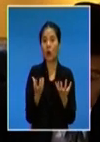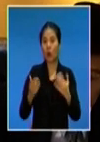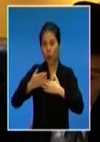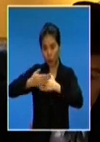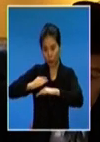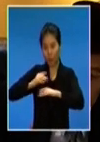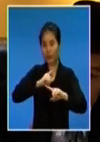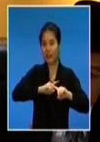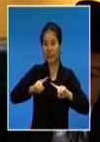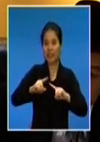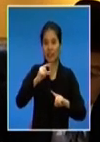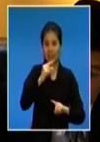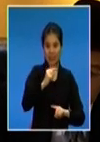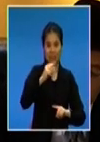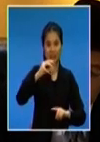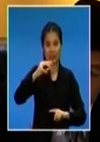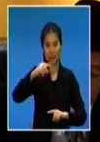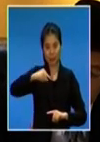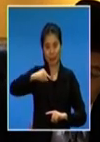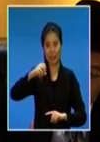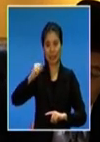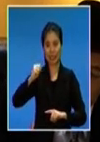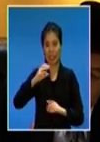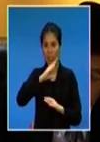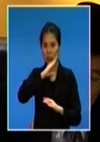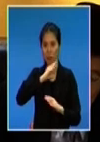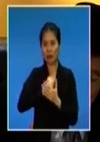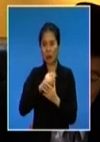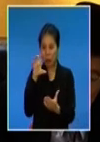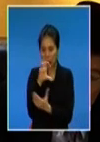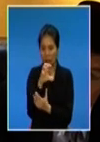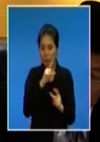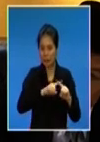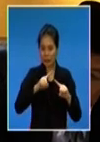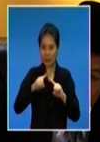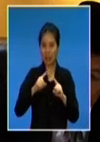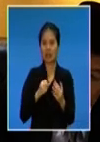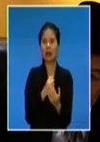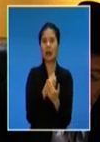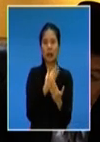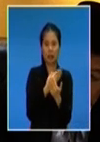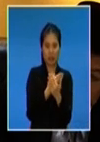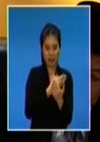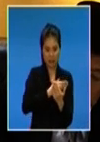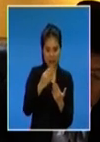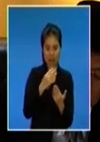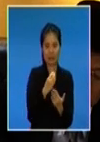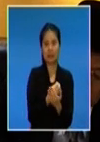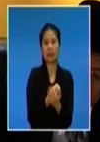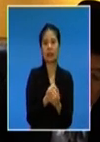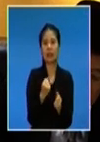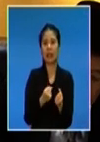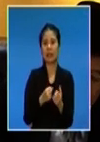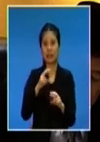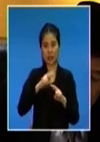ให้ติด GPS เราไปบังคับกว่าหลายอย่างเนี่ยเขาจะโยนใส่ประชาชนผู้โดยสารก็เลยคิดว่าเรื่องนี้ไปได้ดีแน่และจะเป็นประโยชน์แน่ไอ้เ